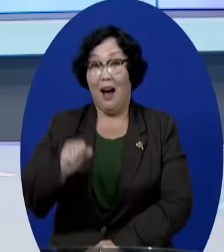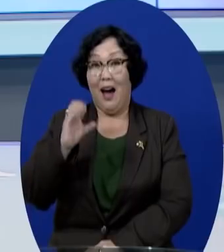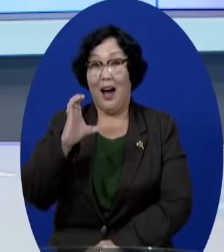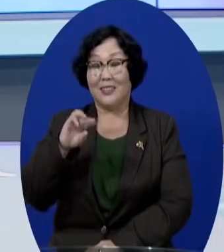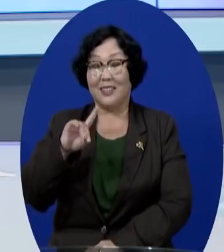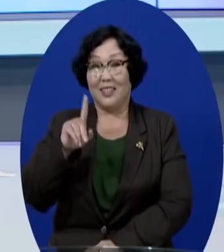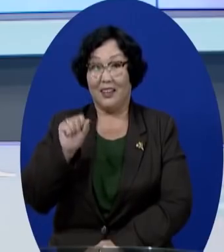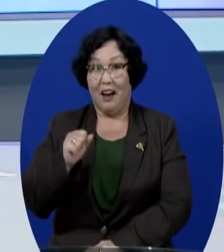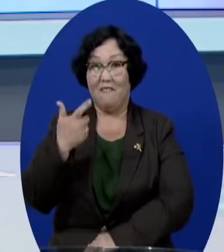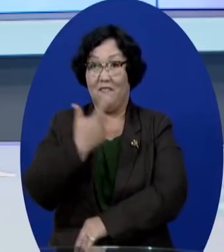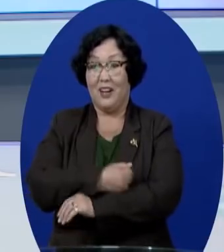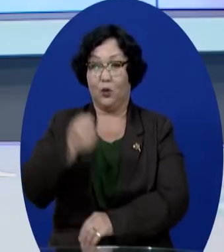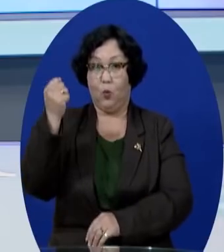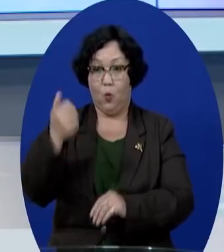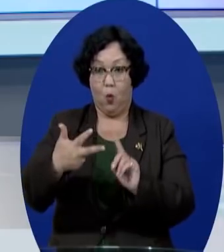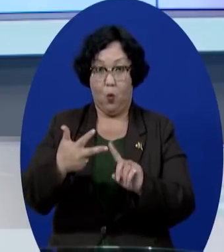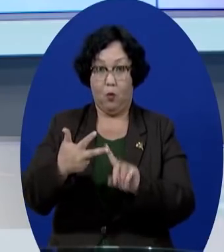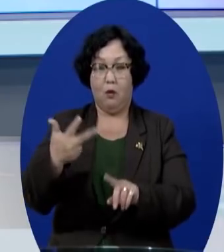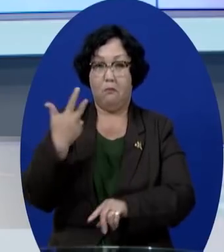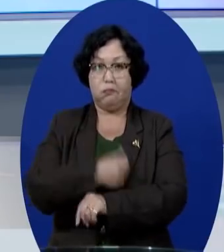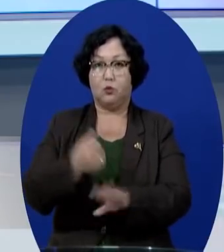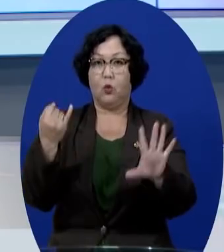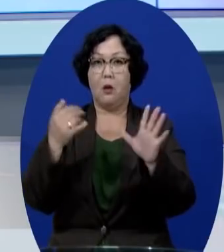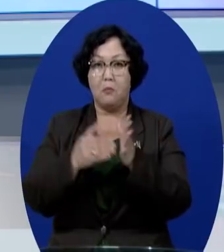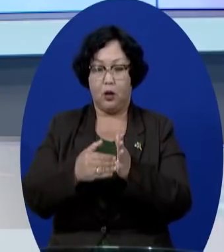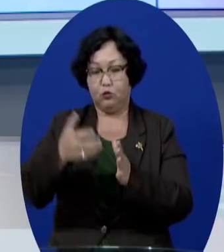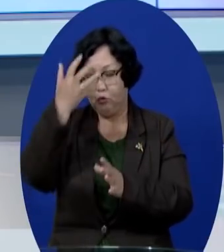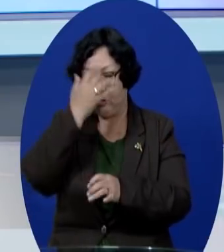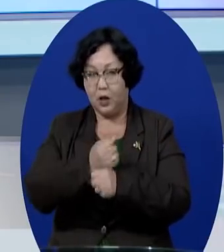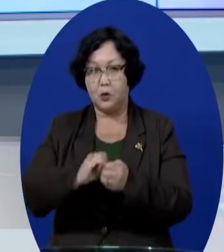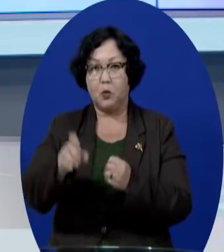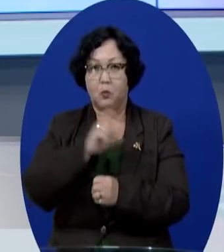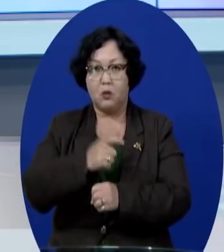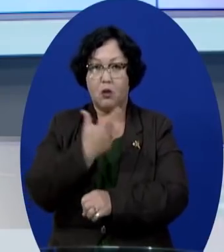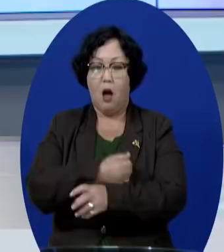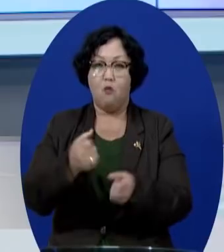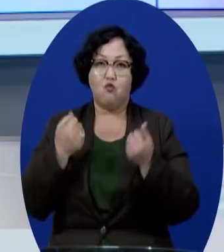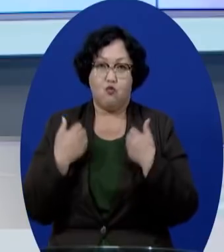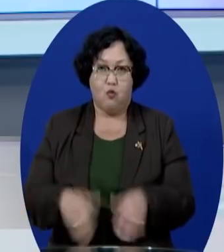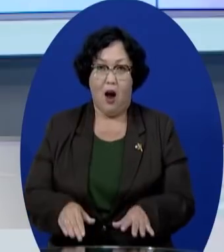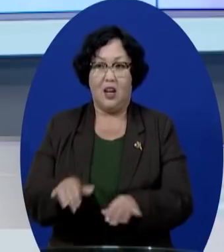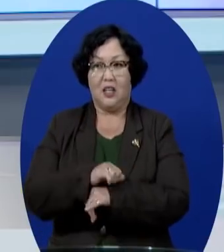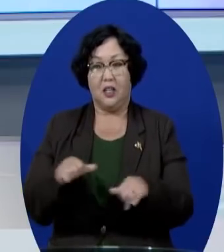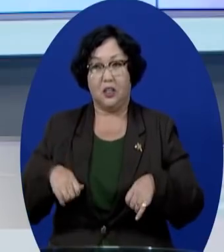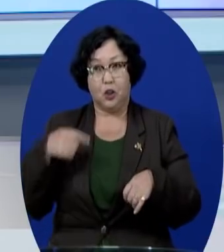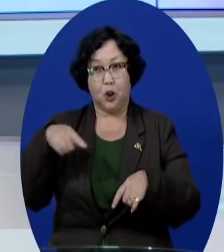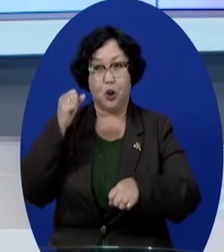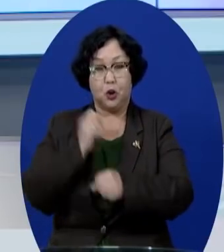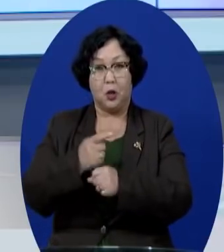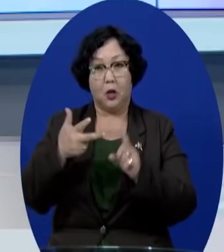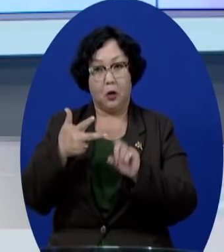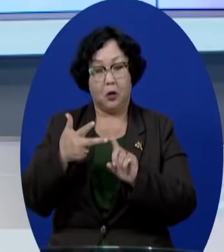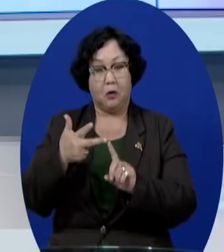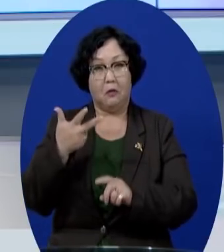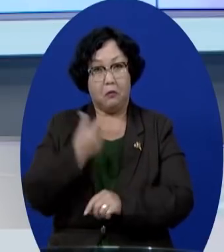AstraZeneca вакцины 3 дахь тунг 6000 гаруй албан хаагч шилжээ. За вакцины 3 дахь тунг иргэдэд хийж эхлэх нь тодорхойгүй байгаа. Өнөөдрийн байдлаар хэд